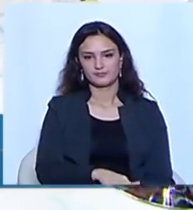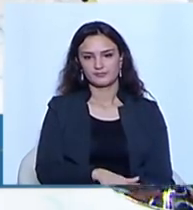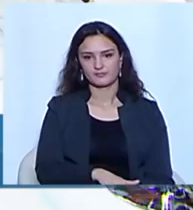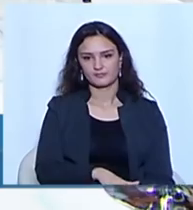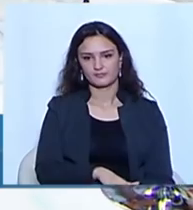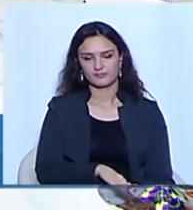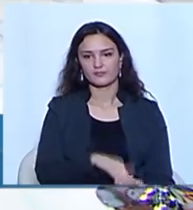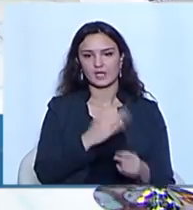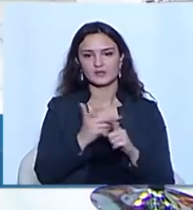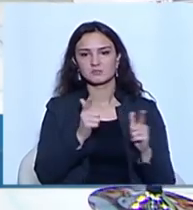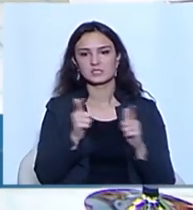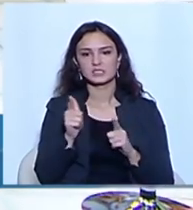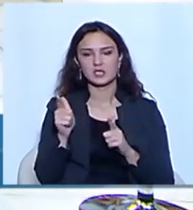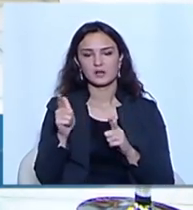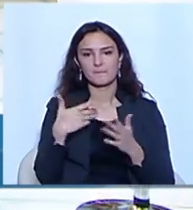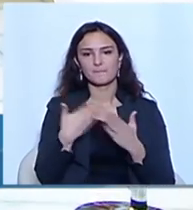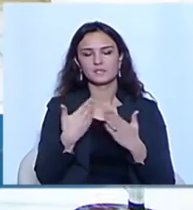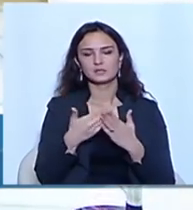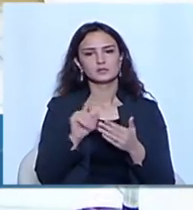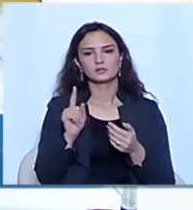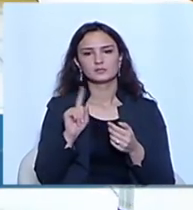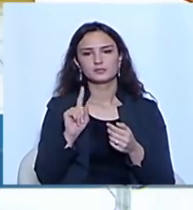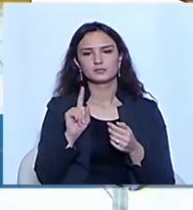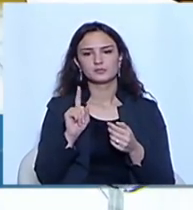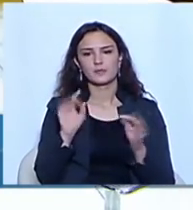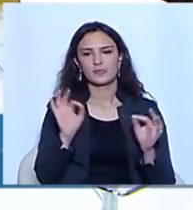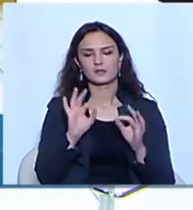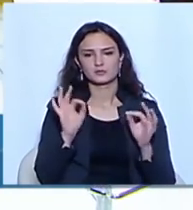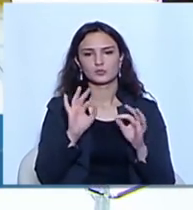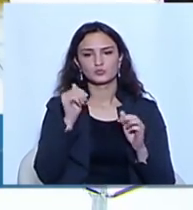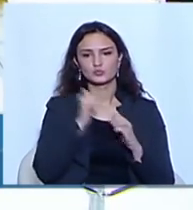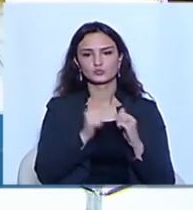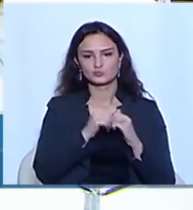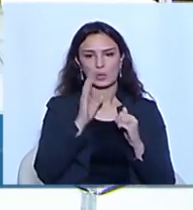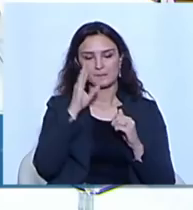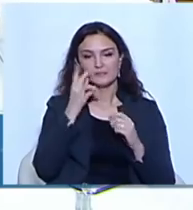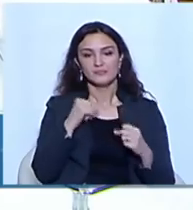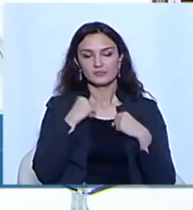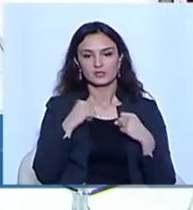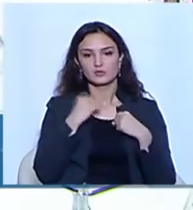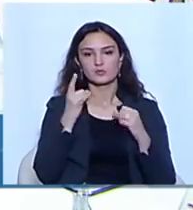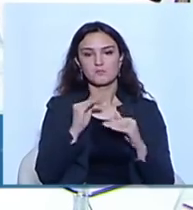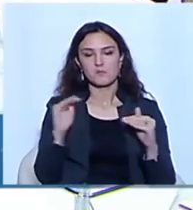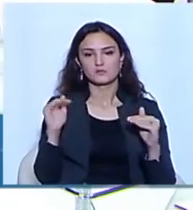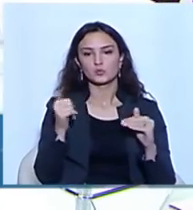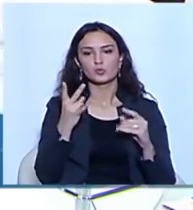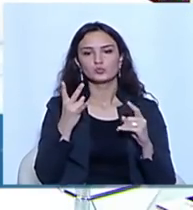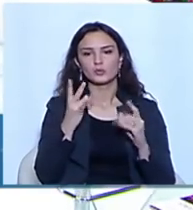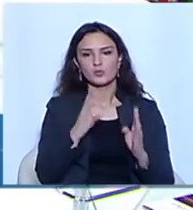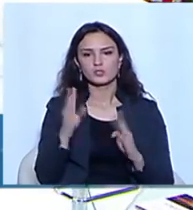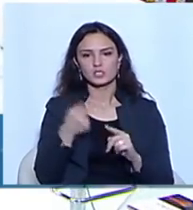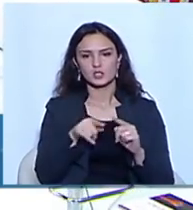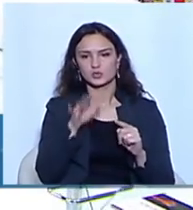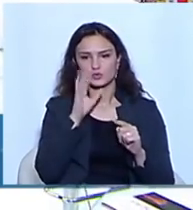მზა ინსტრუქცია, მზა ინსტრუქცია არასოდეს არ არსებობს. შობელი ყოველთვის უნდა ეცადოს, რომ თუ დაარტყეს ბავშვს, როგორ უნდა მოიქცეს ასეთ